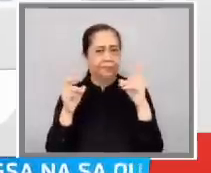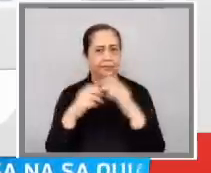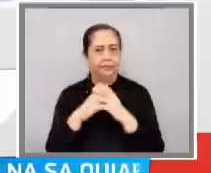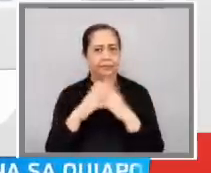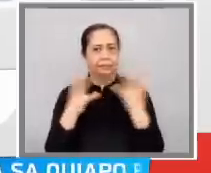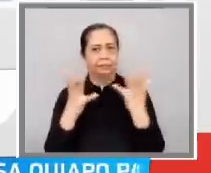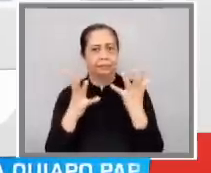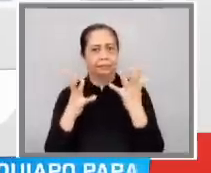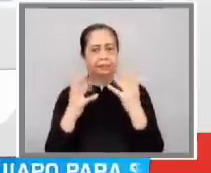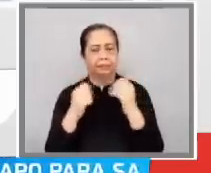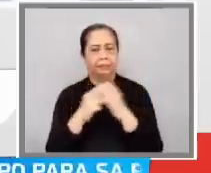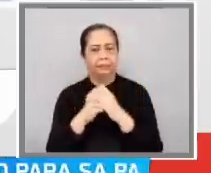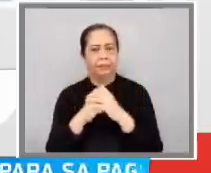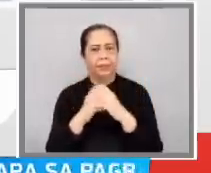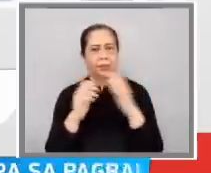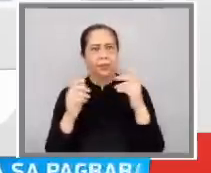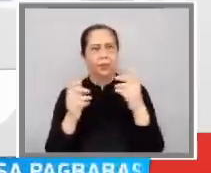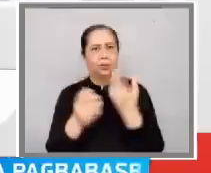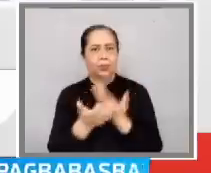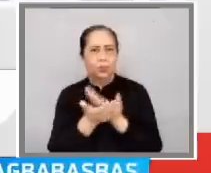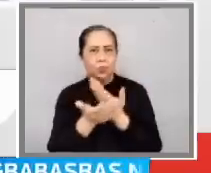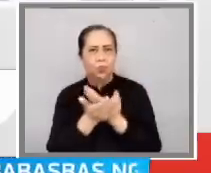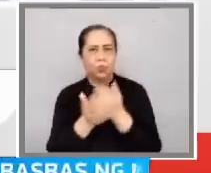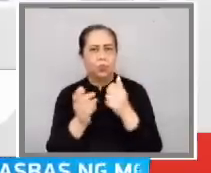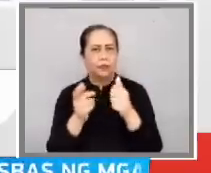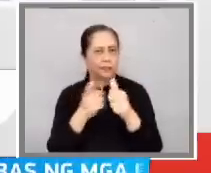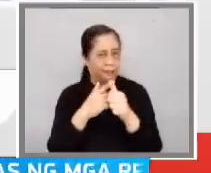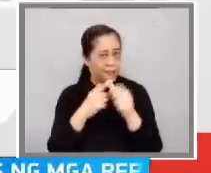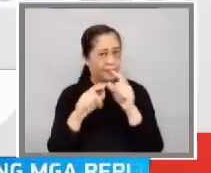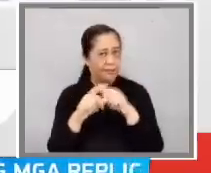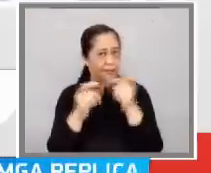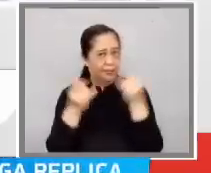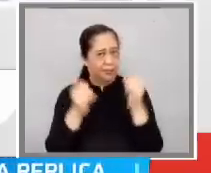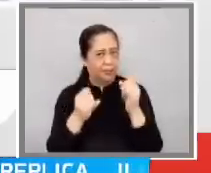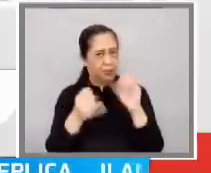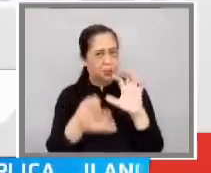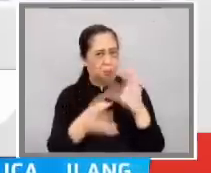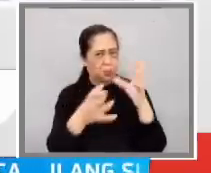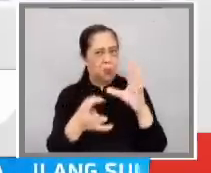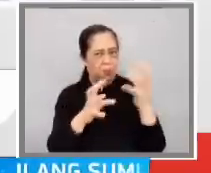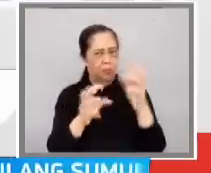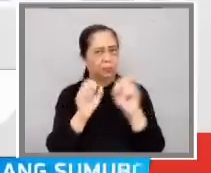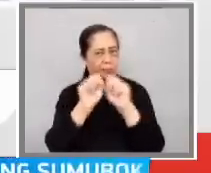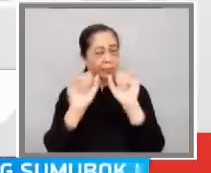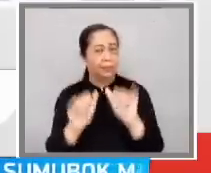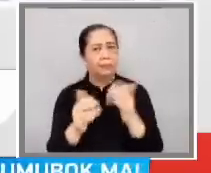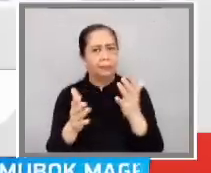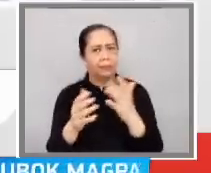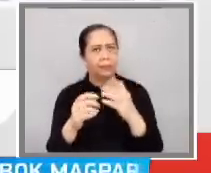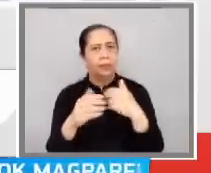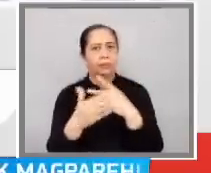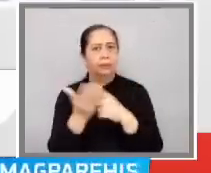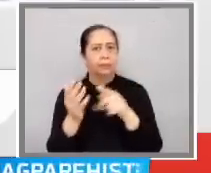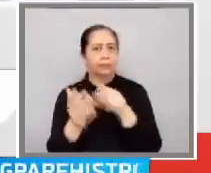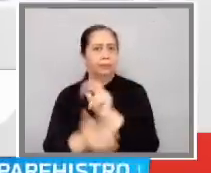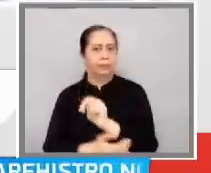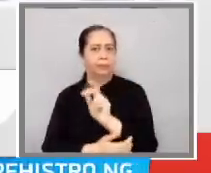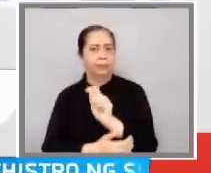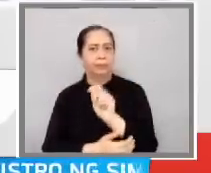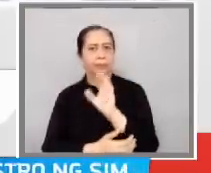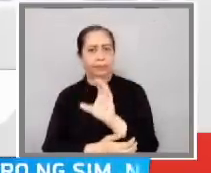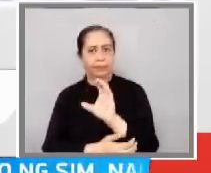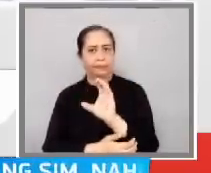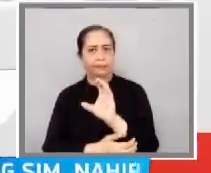yung mga birthing pains o yung mga paunang issue o glitches sa system nila. Pero on the part of NTC naman po,